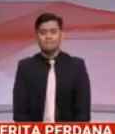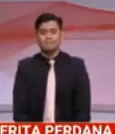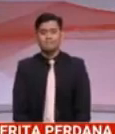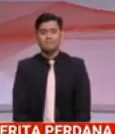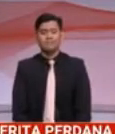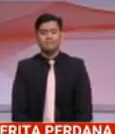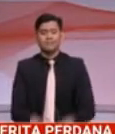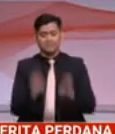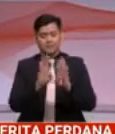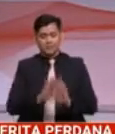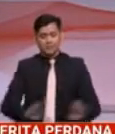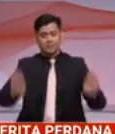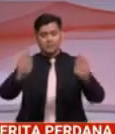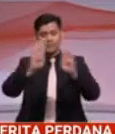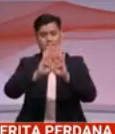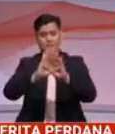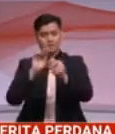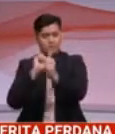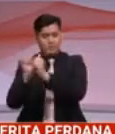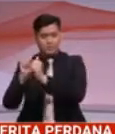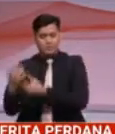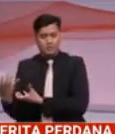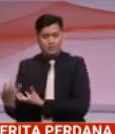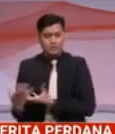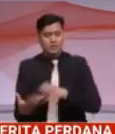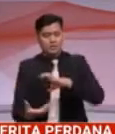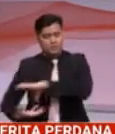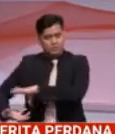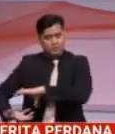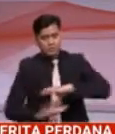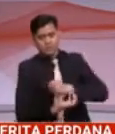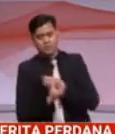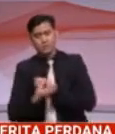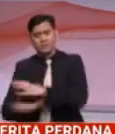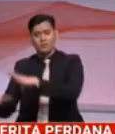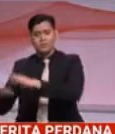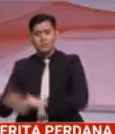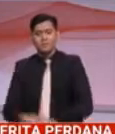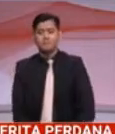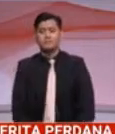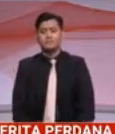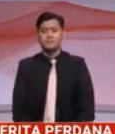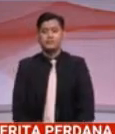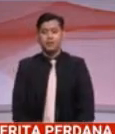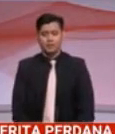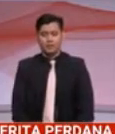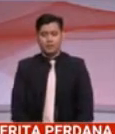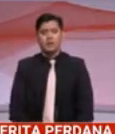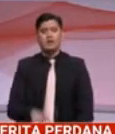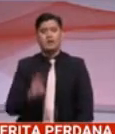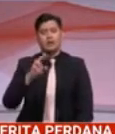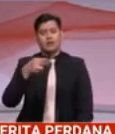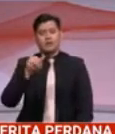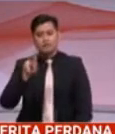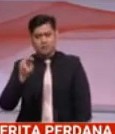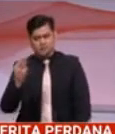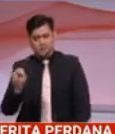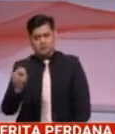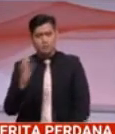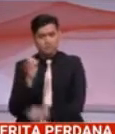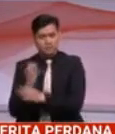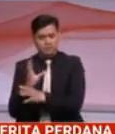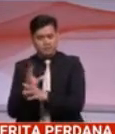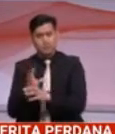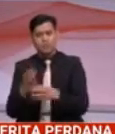perkembangan sukan rugbi pemain senior skad rugbi tujuh sebelah negara Muhamad Amir Nasrun zulifli komited tunai tanggungjawab sebaik